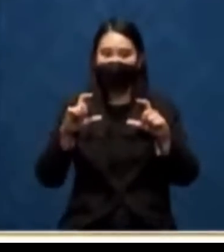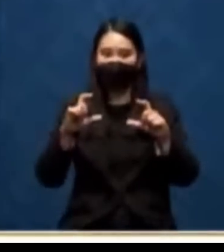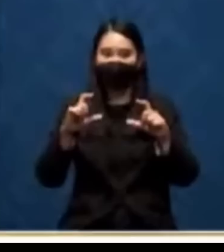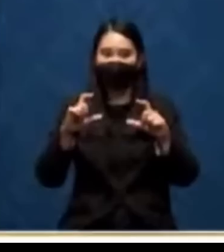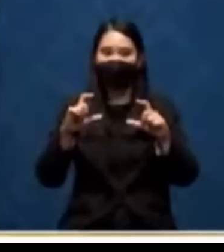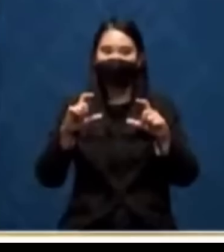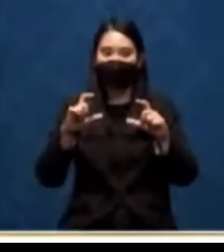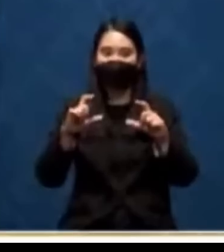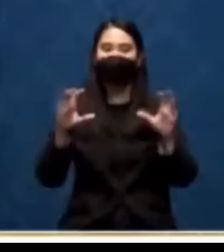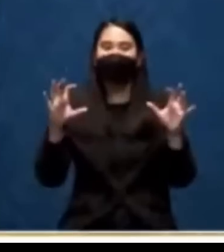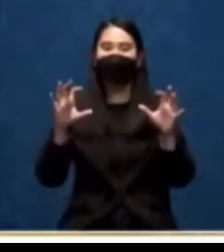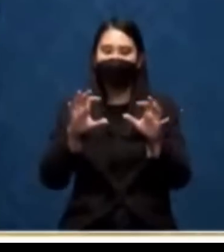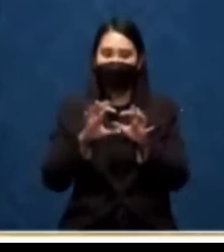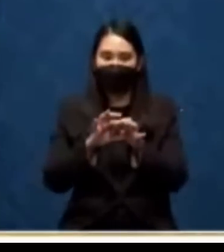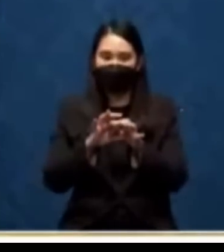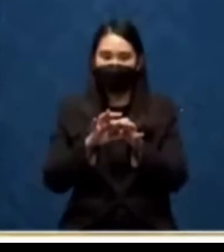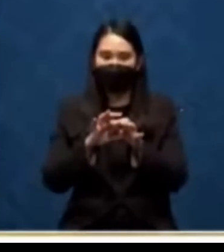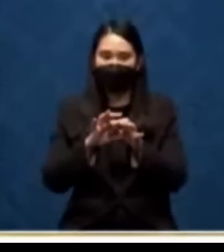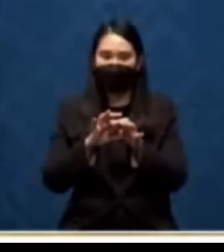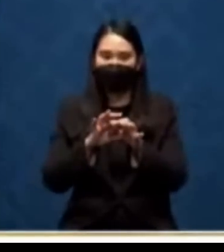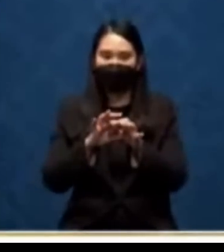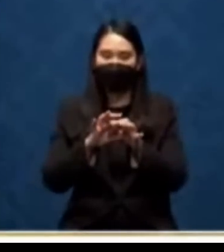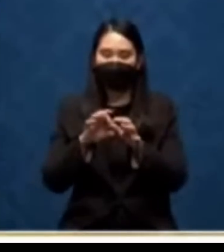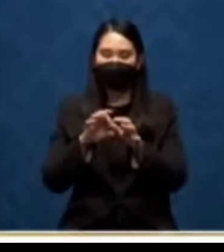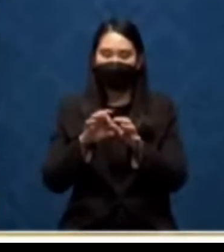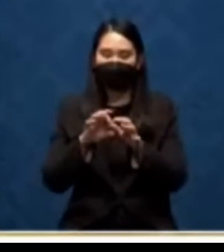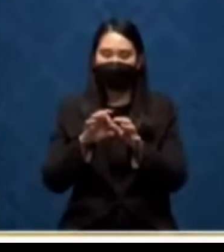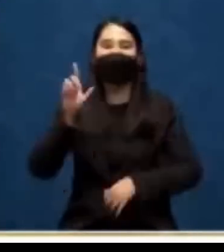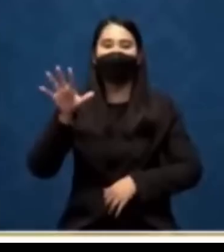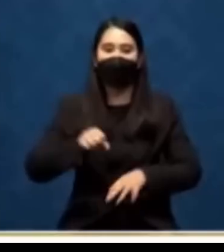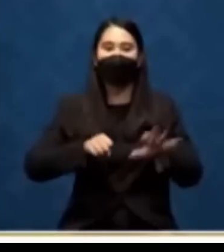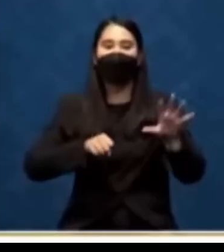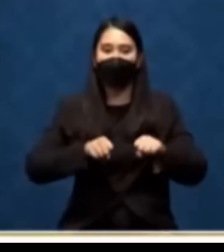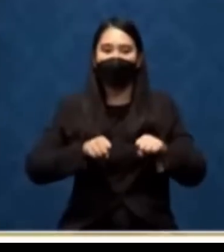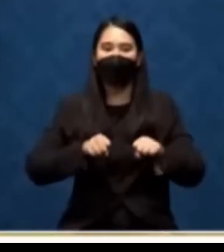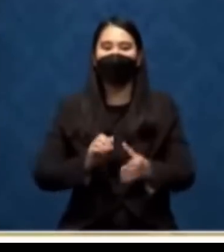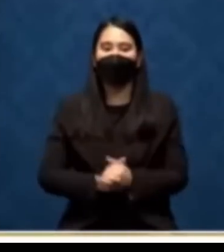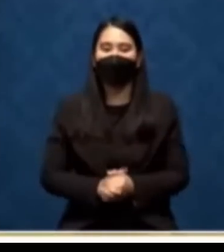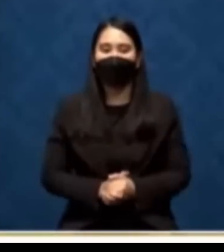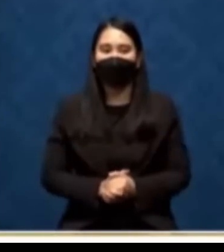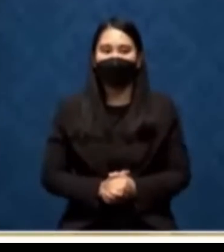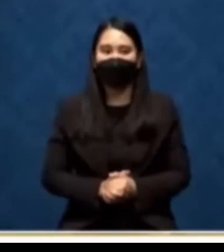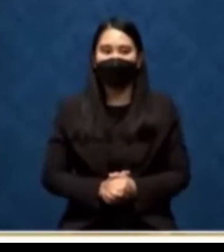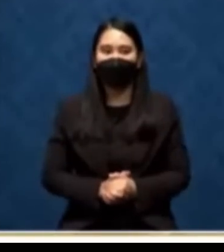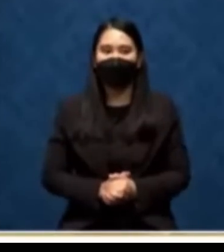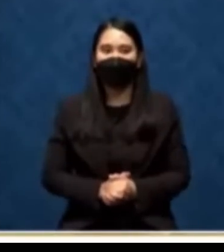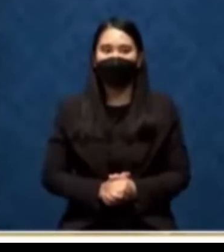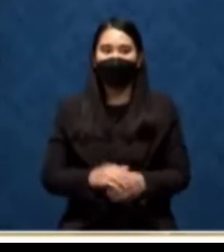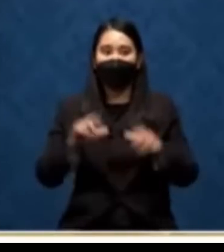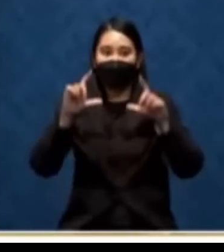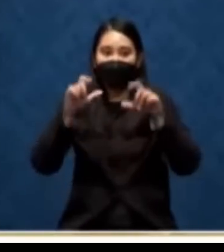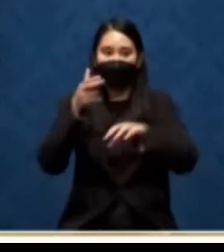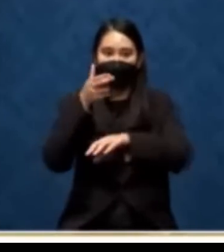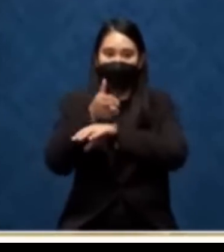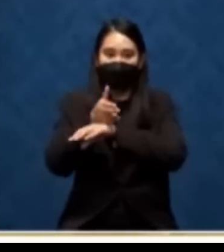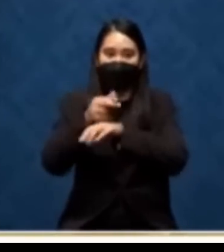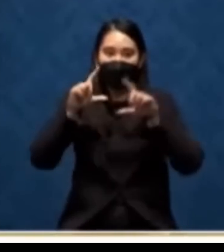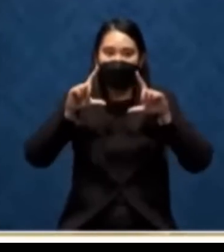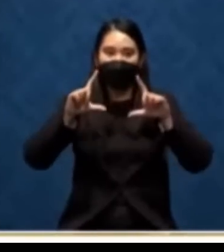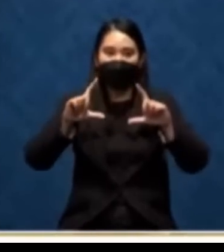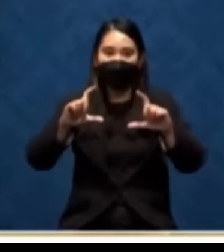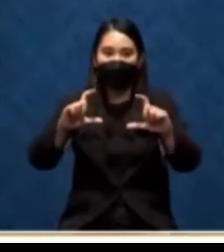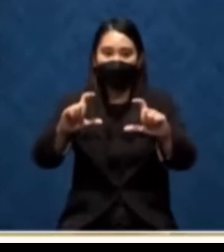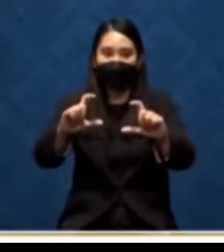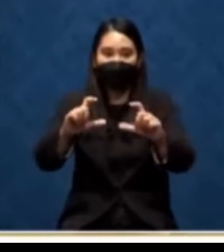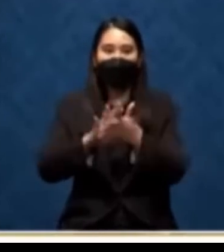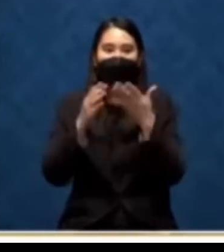ไปใช้เป็นเครื่องมือหากินของใครบางคนในลักษณะนี้เช่นกันกล้องช่วยซูมหน่อยครับ